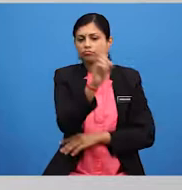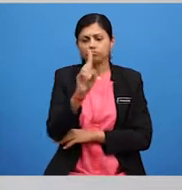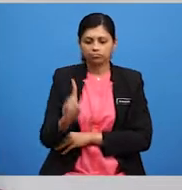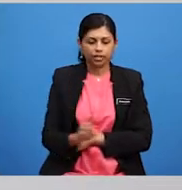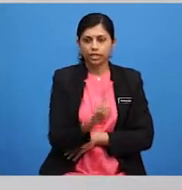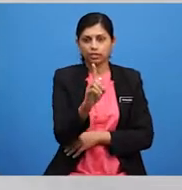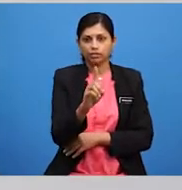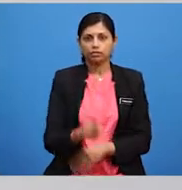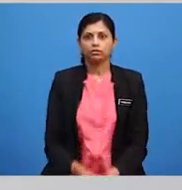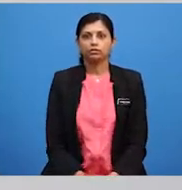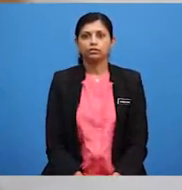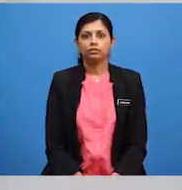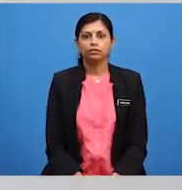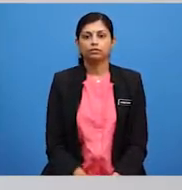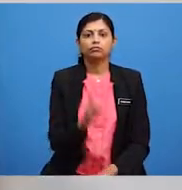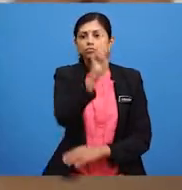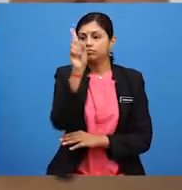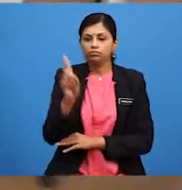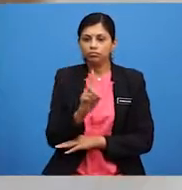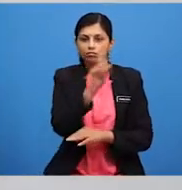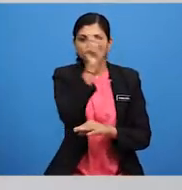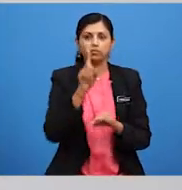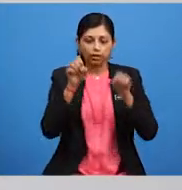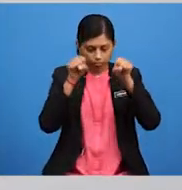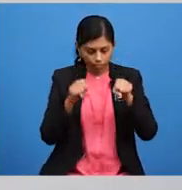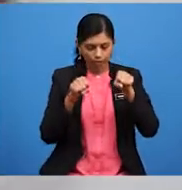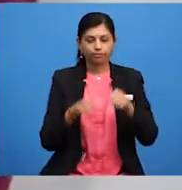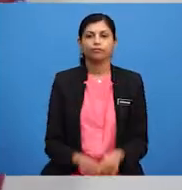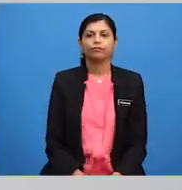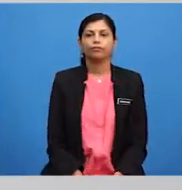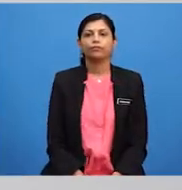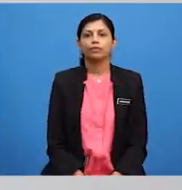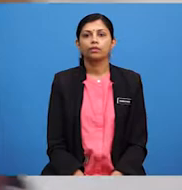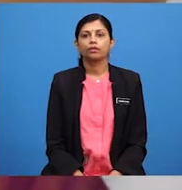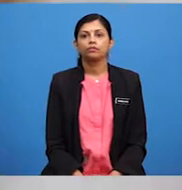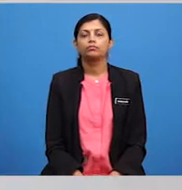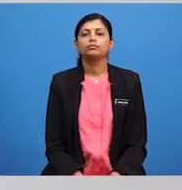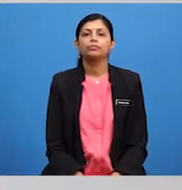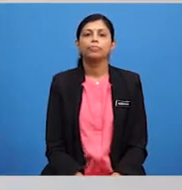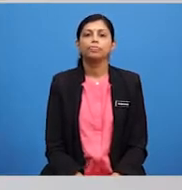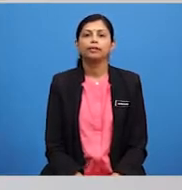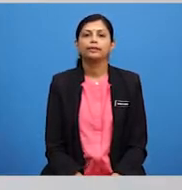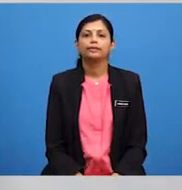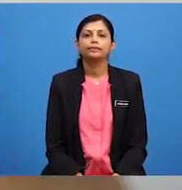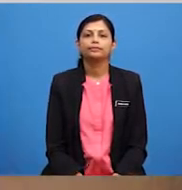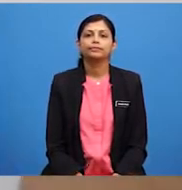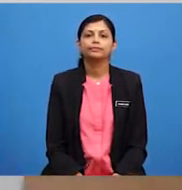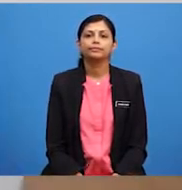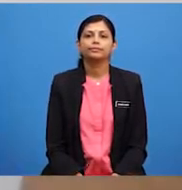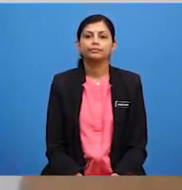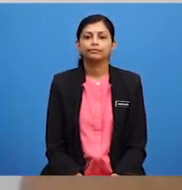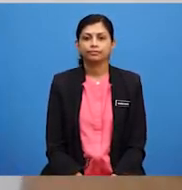bahagian di atas kertas lukisan, sama ada di bahagian atas, tengah atau di bahagian bawah kertas